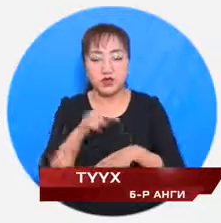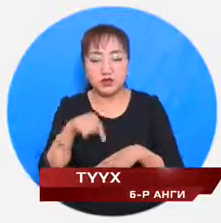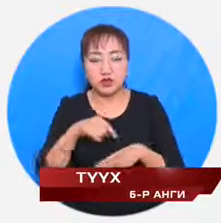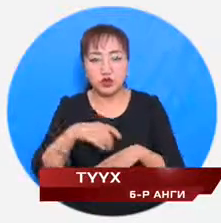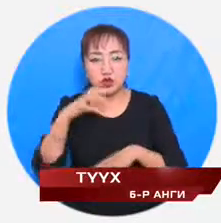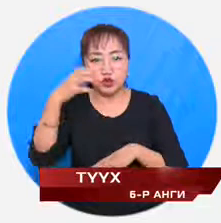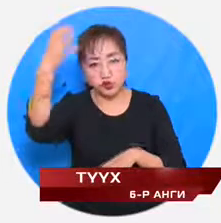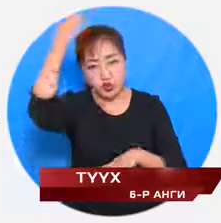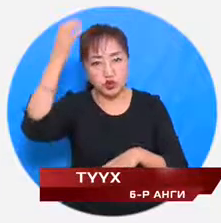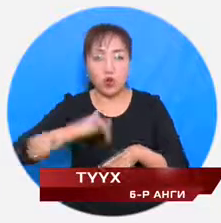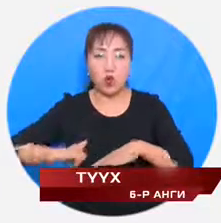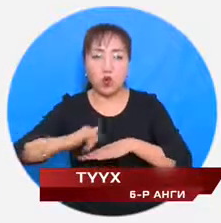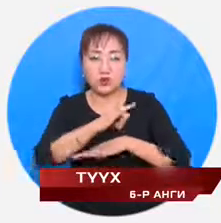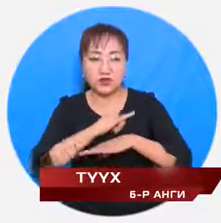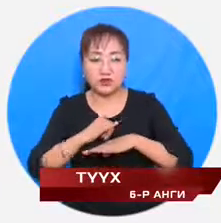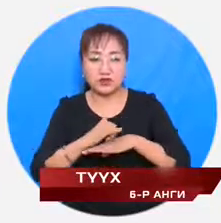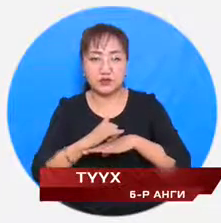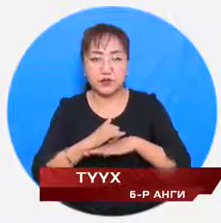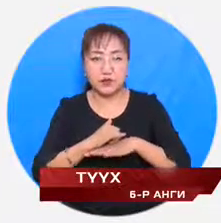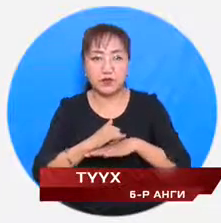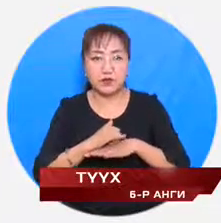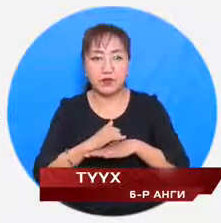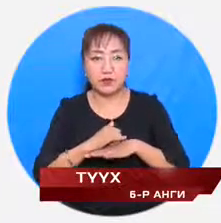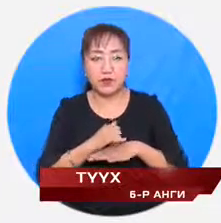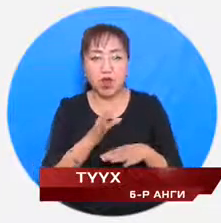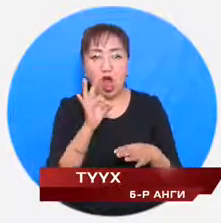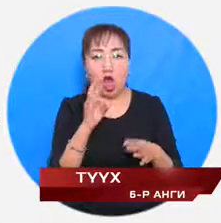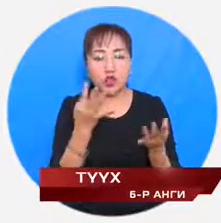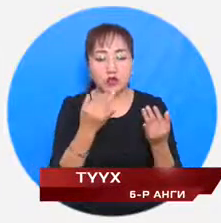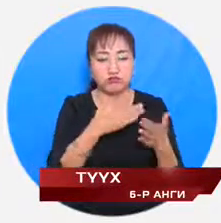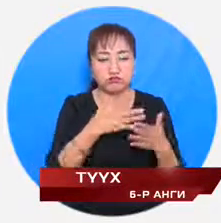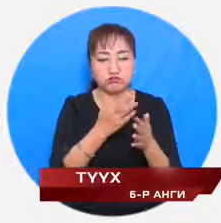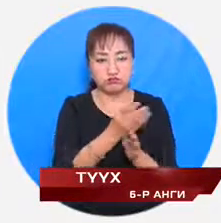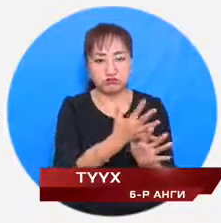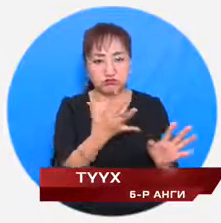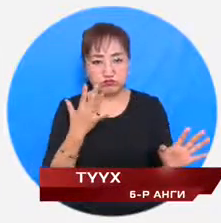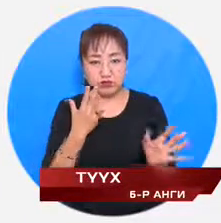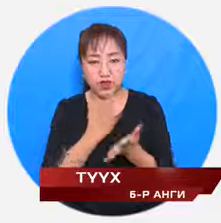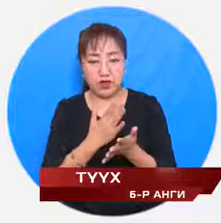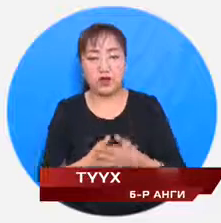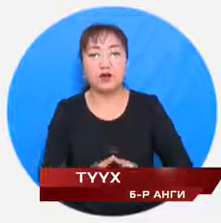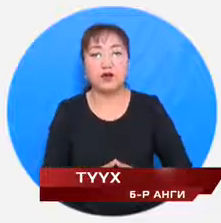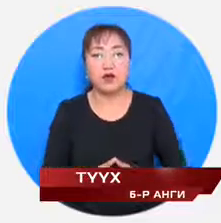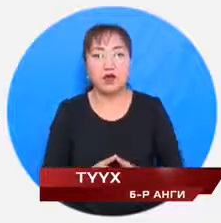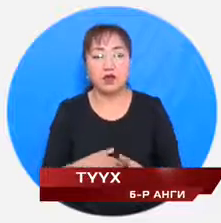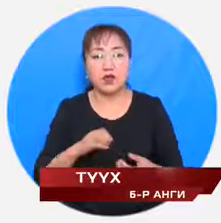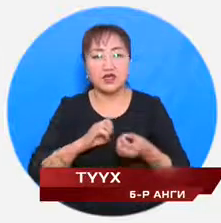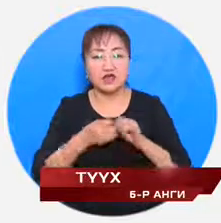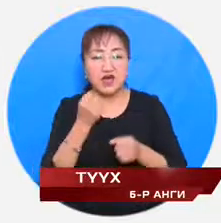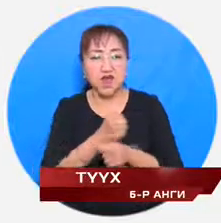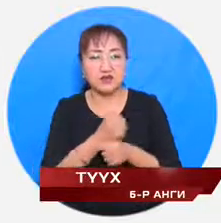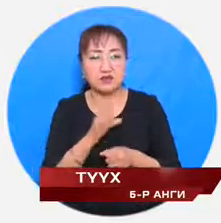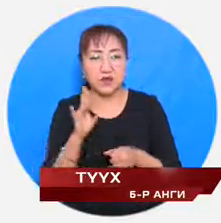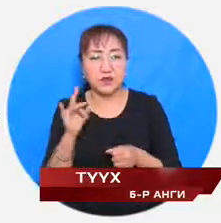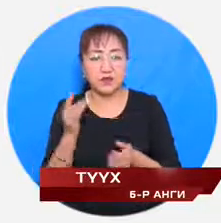улсууд маань оршин тогтсон цаг хугацааны хувьд бол дараалал та бүхэнд харагдаж байгаа. За мөн эрхлэг аж ахуйн хувьд бол байгалийн